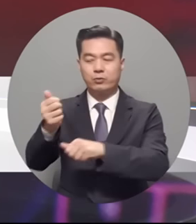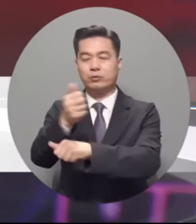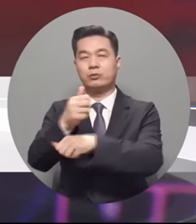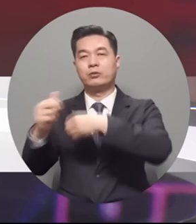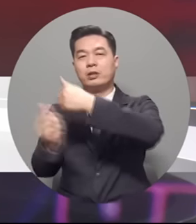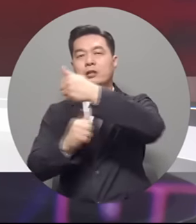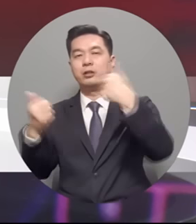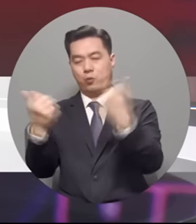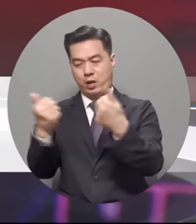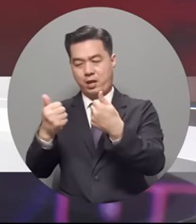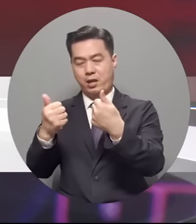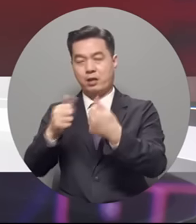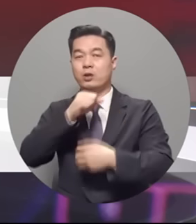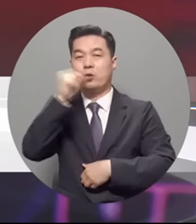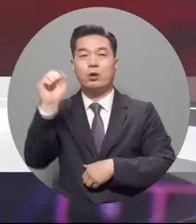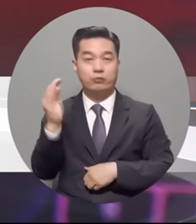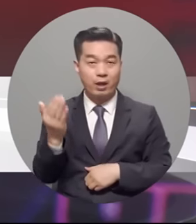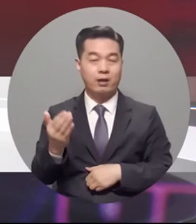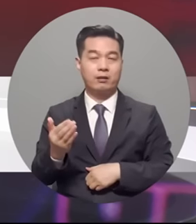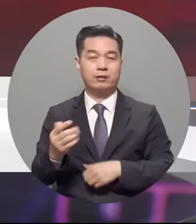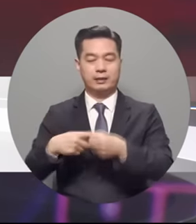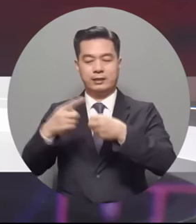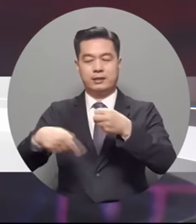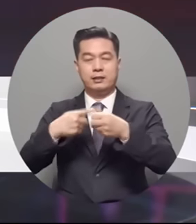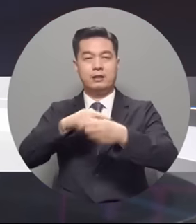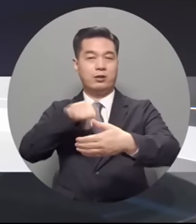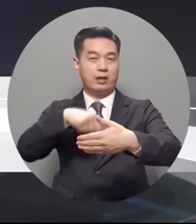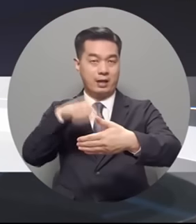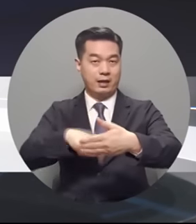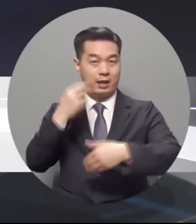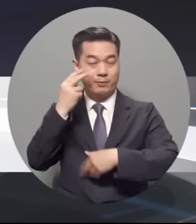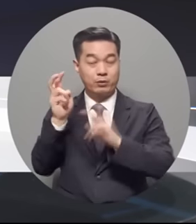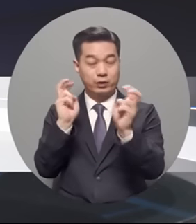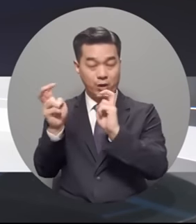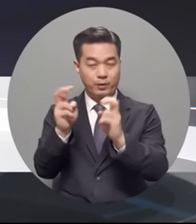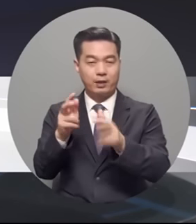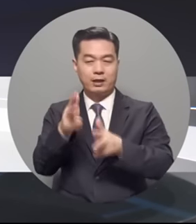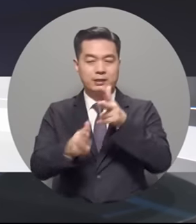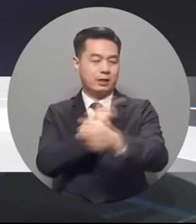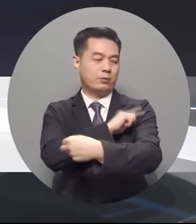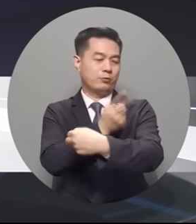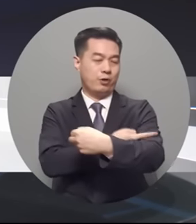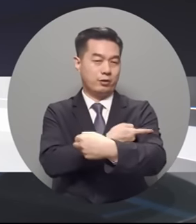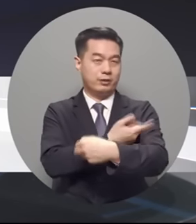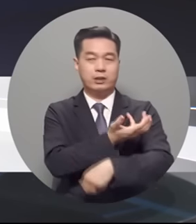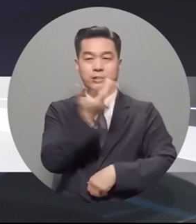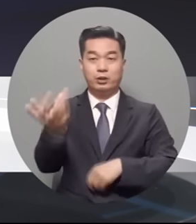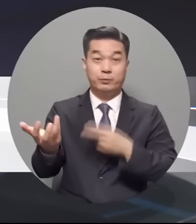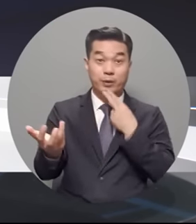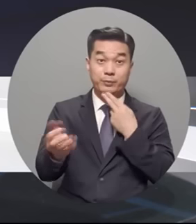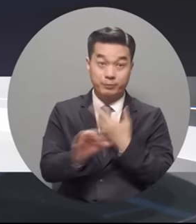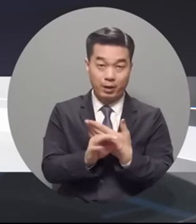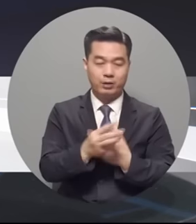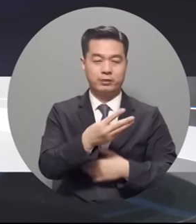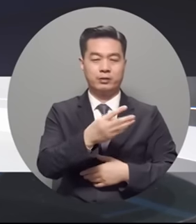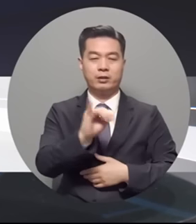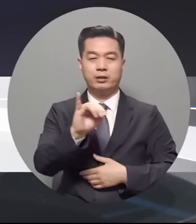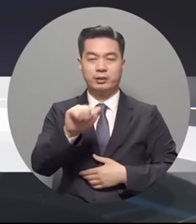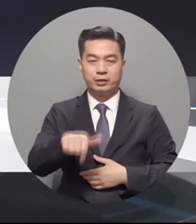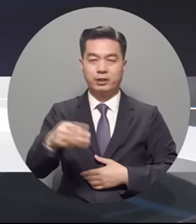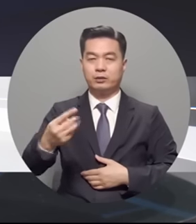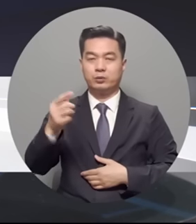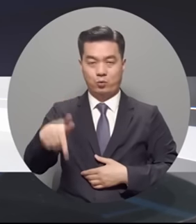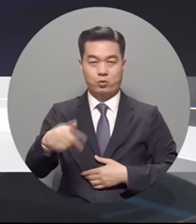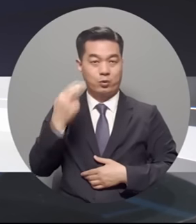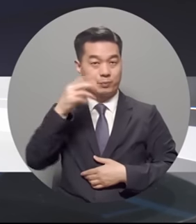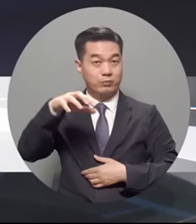통과가 됐습니다. 최대 1년 안에 미국 기업의 사업권을 매각하지 않으면 틱톡의 서비스를 아예 중단시키는